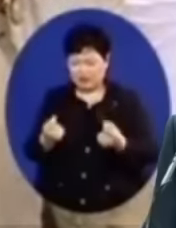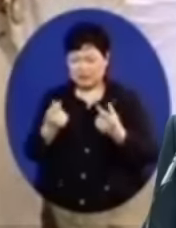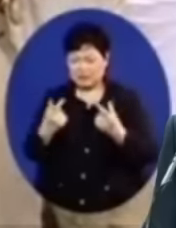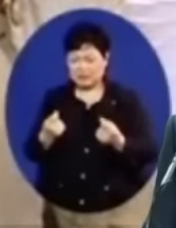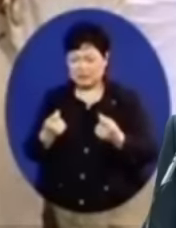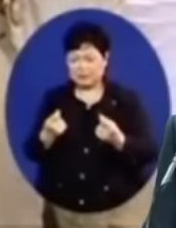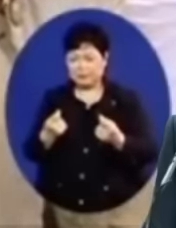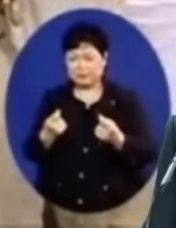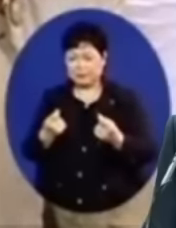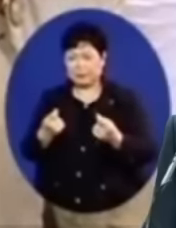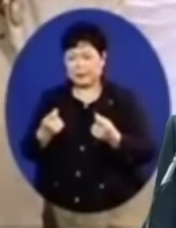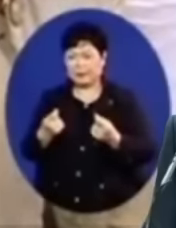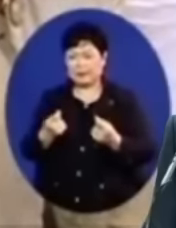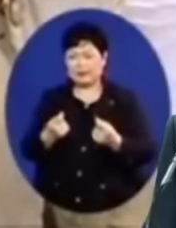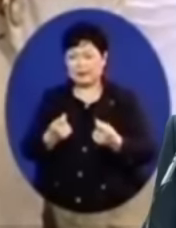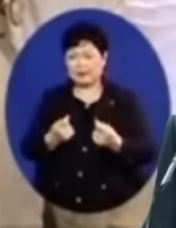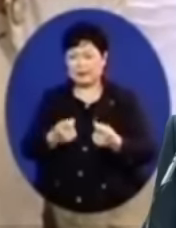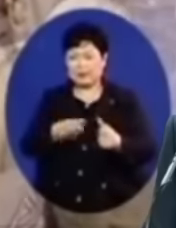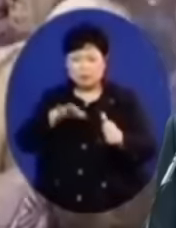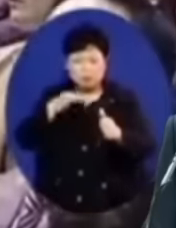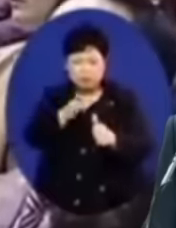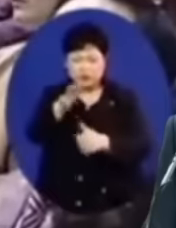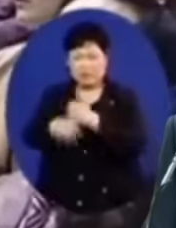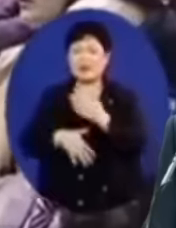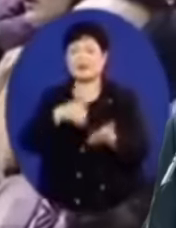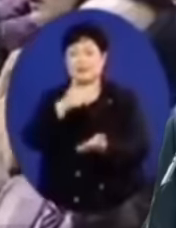것으로 부르시는 하나님.